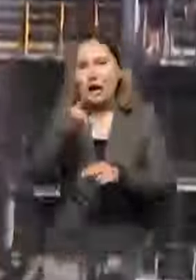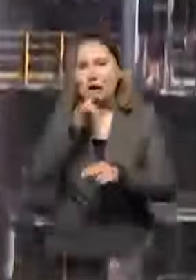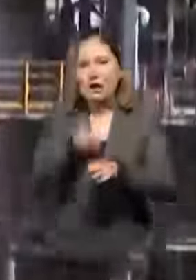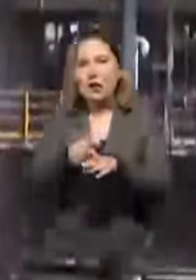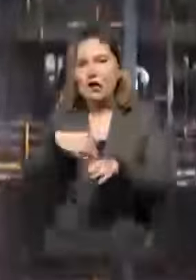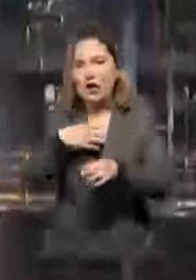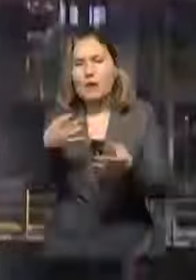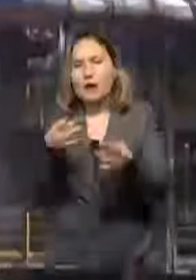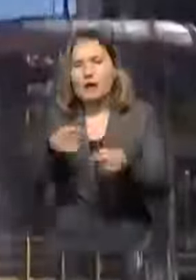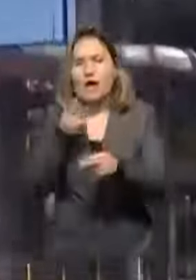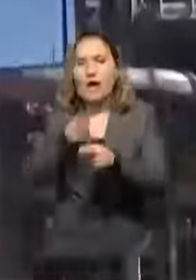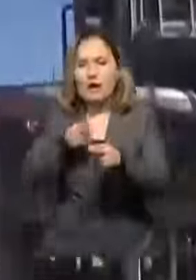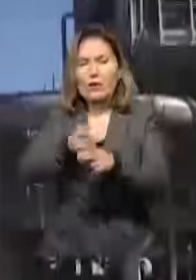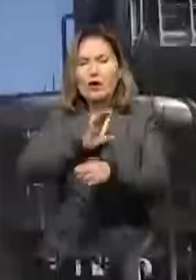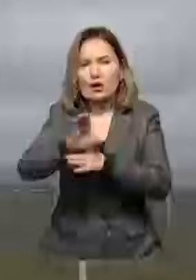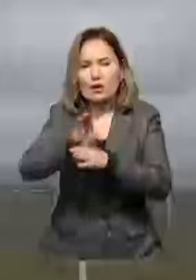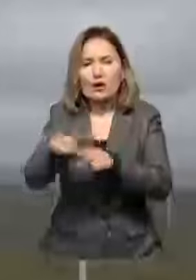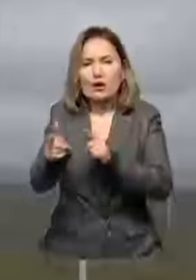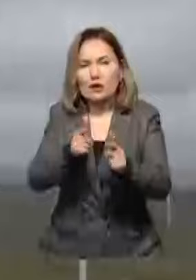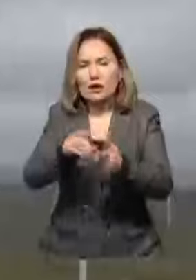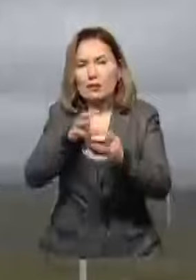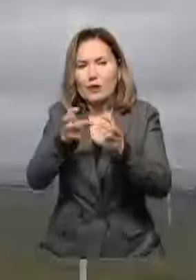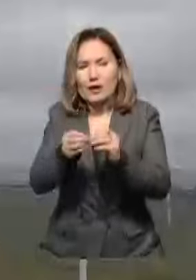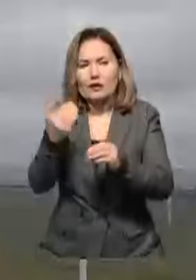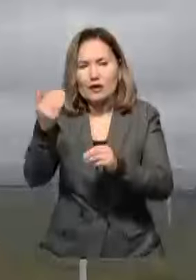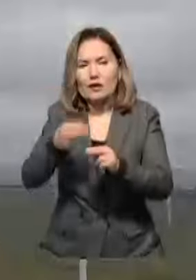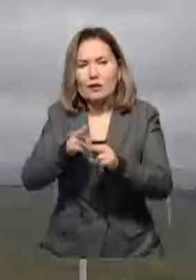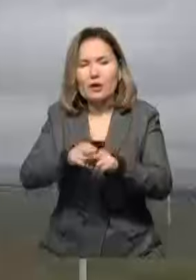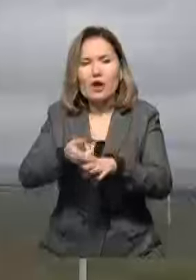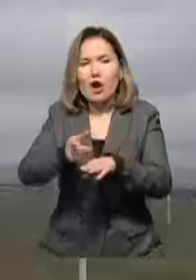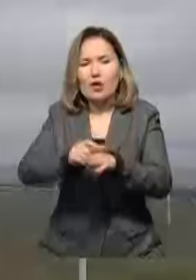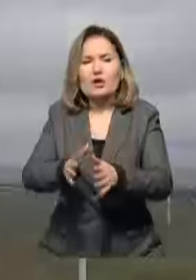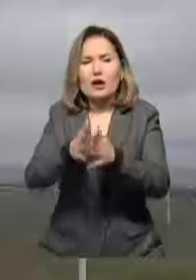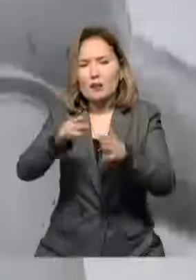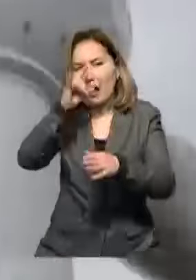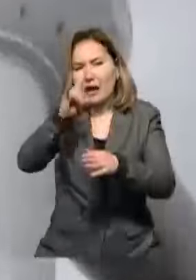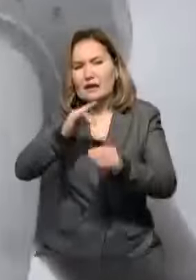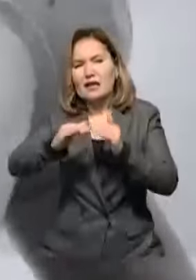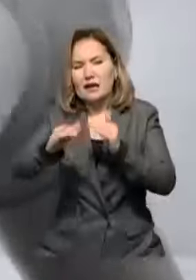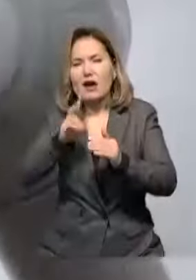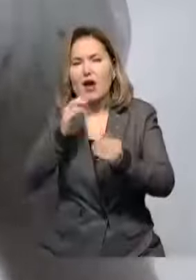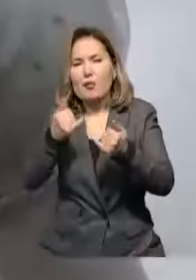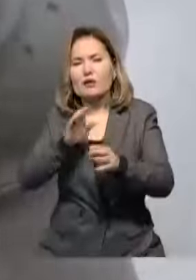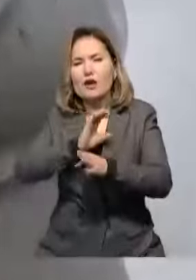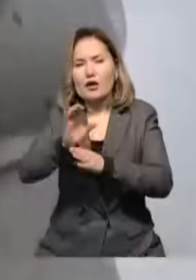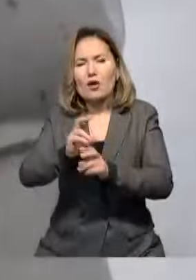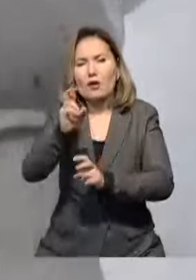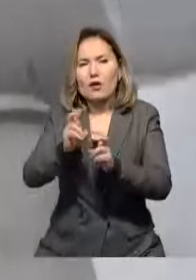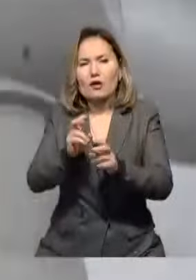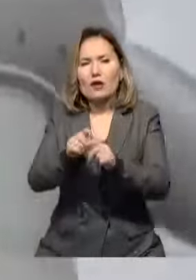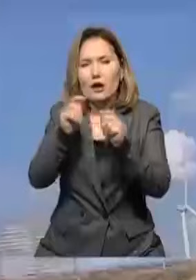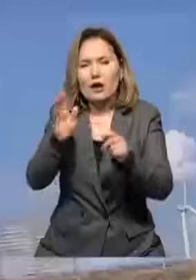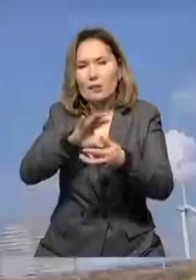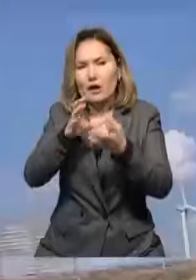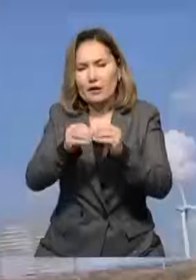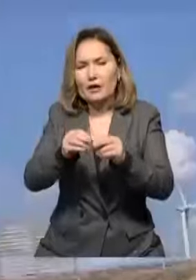маңызды шикізат пен табиғи ресурстарды жеткізуге дайын. Қиырына көз салсаң қыры көрінбейтін кең байтақ дала. жаңартылатын энергия саласында зор әлеуетке ие. Ал